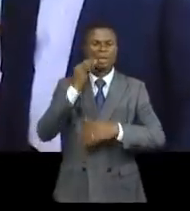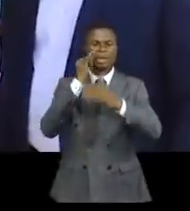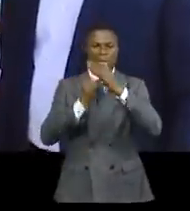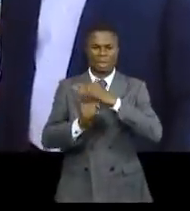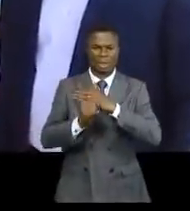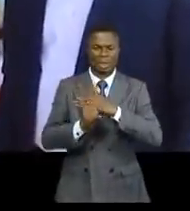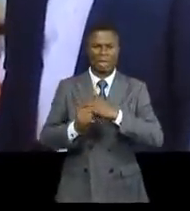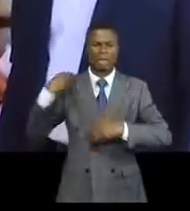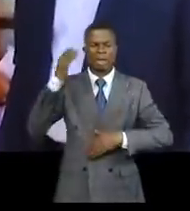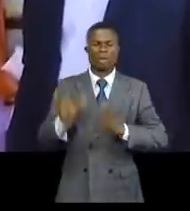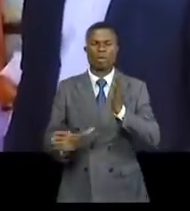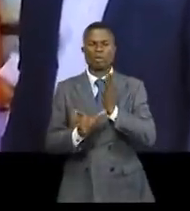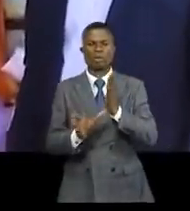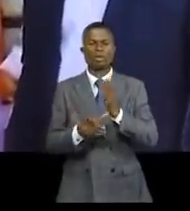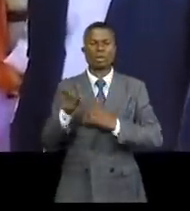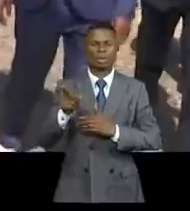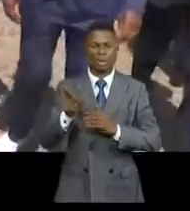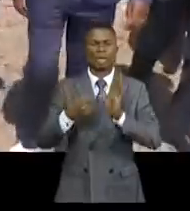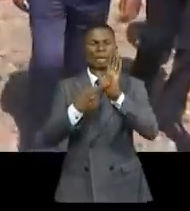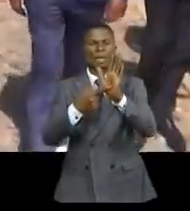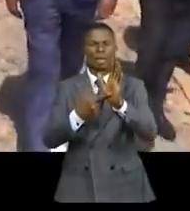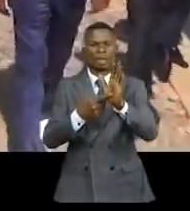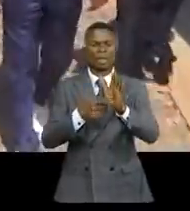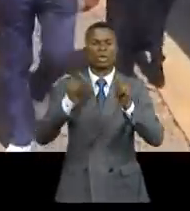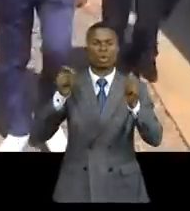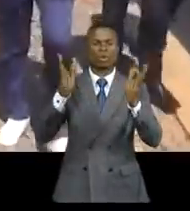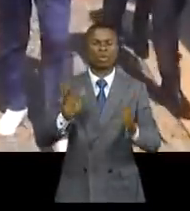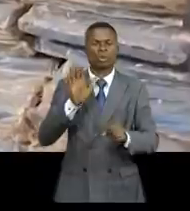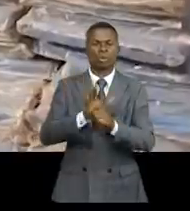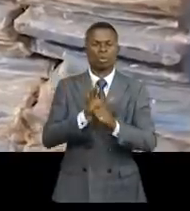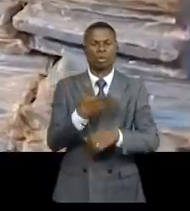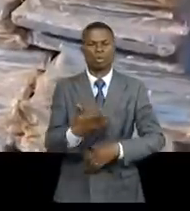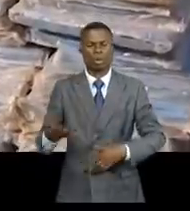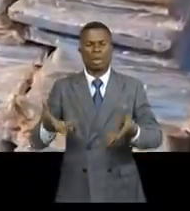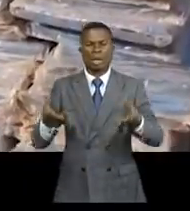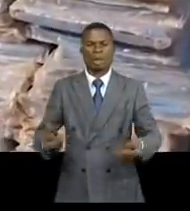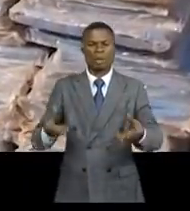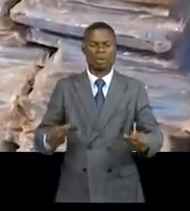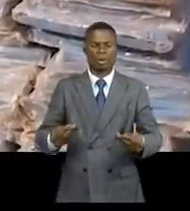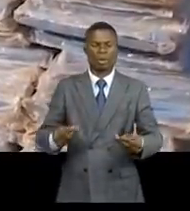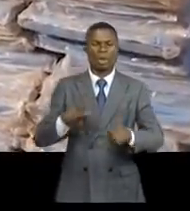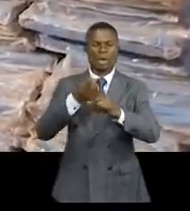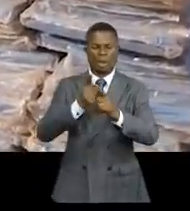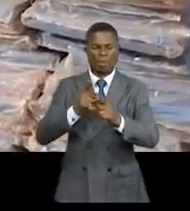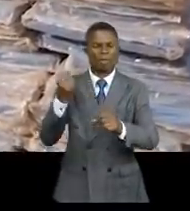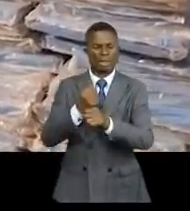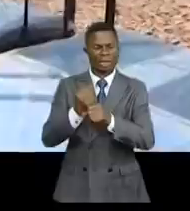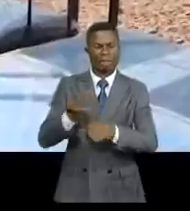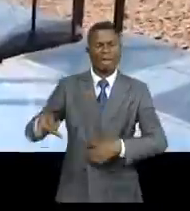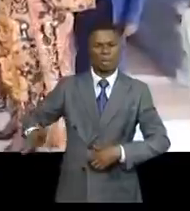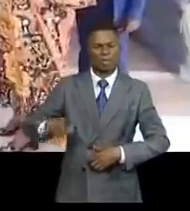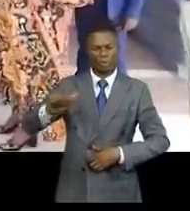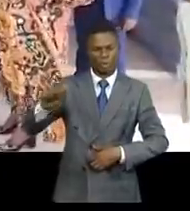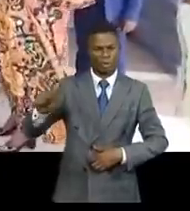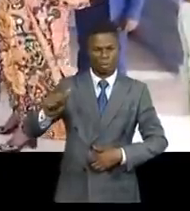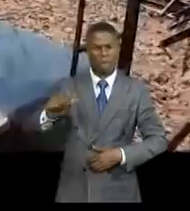gouverneur intérimaire Fifi Masuga Saini a présenté à la presse un lot de lits et matelas aux efforts du gouvernement provincial pour améliorer les